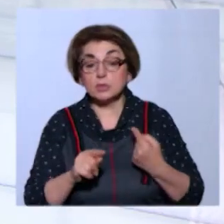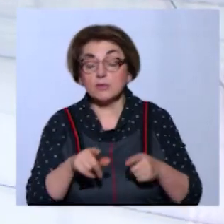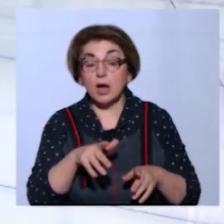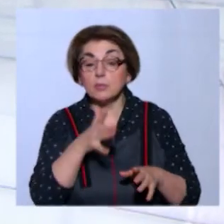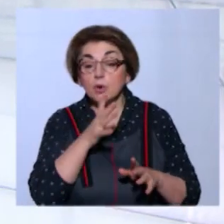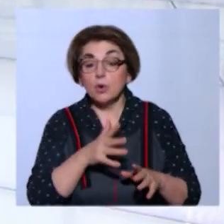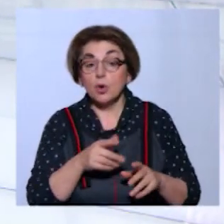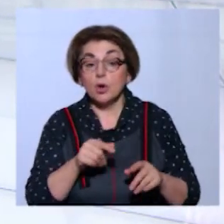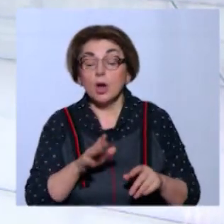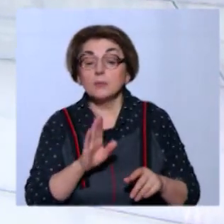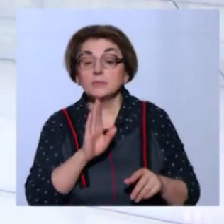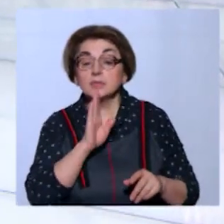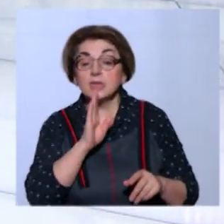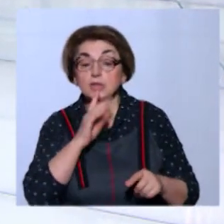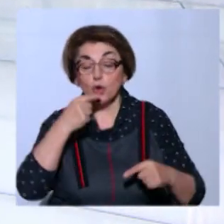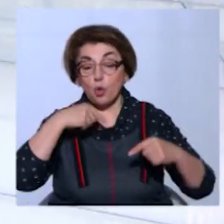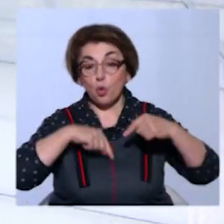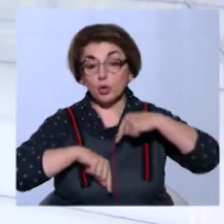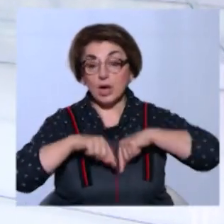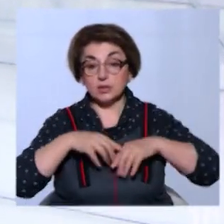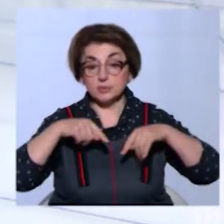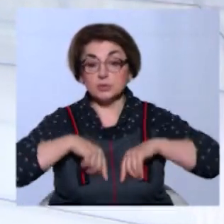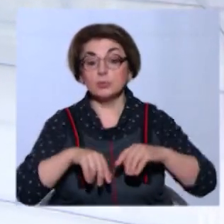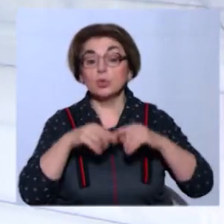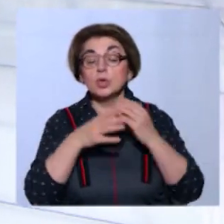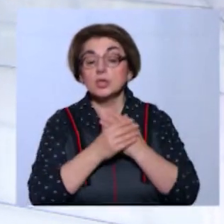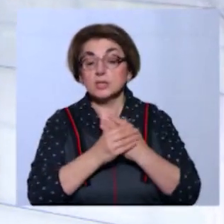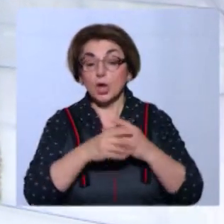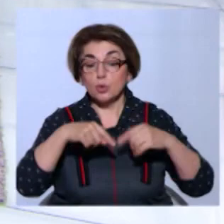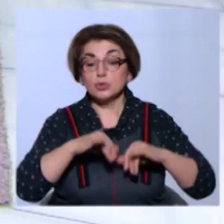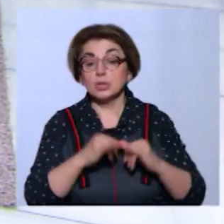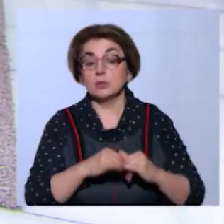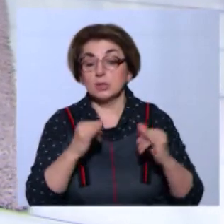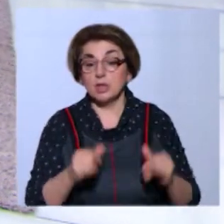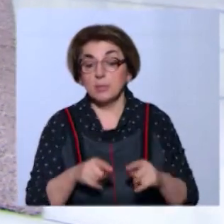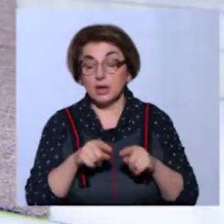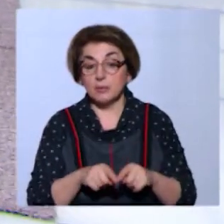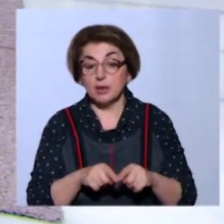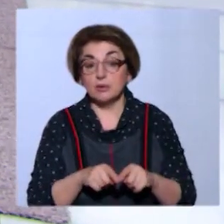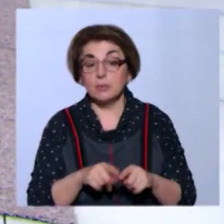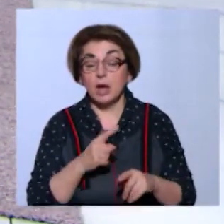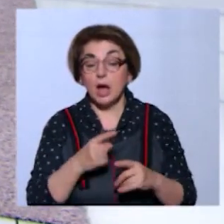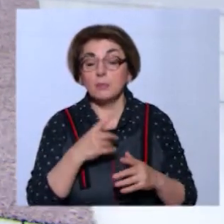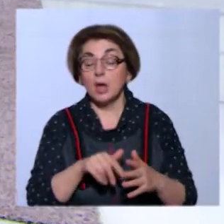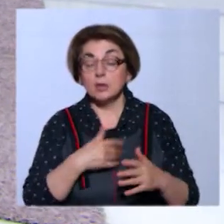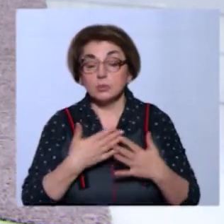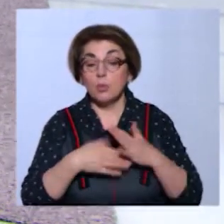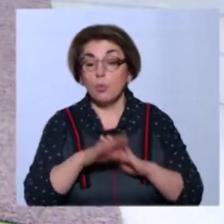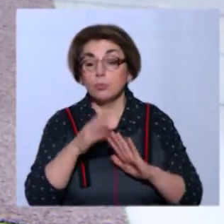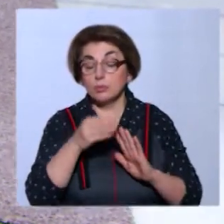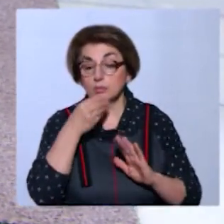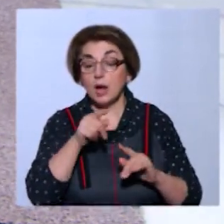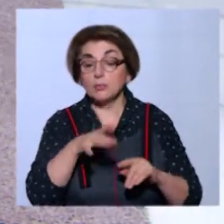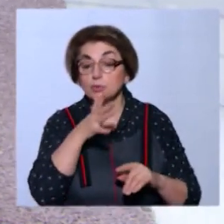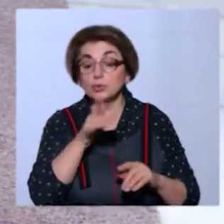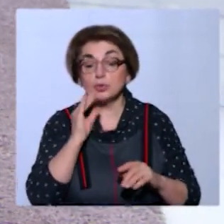ხდება დედრი ორგანიზმის სხეულში. ეს უპირატესობას ანიჭებს ამ ცხოველებს, რადგან